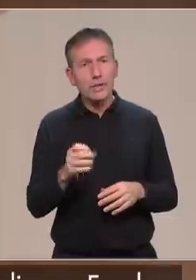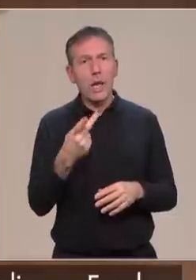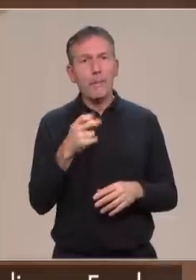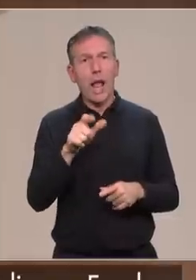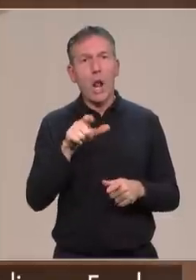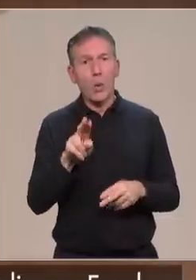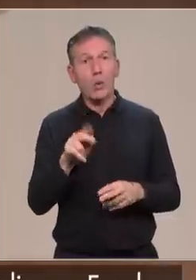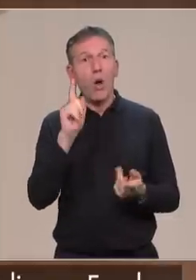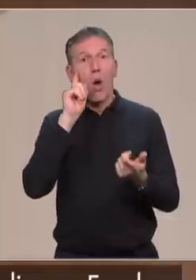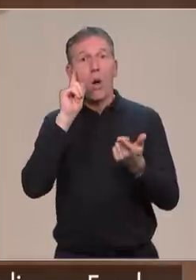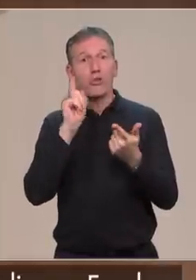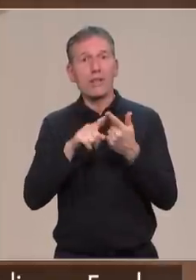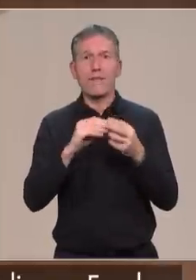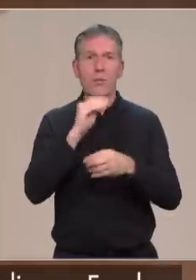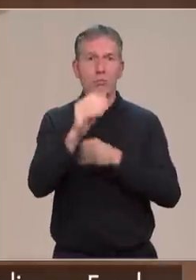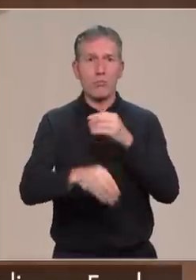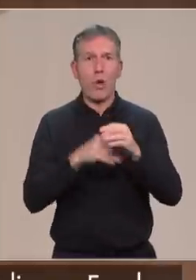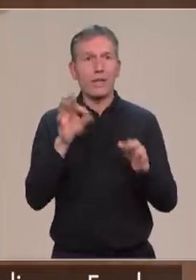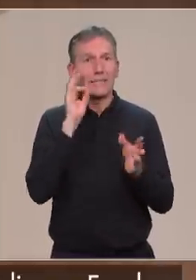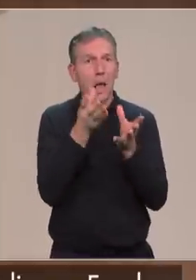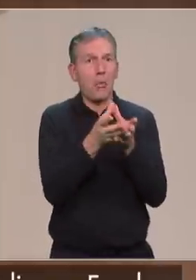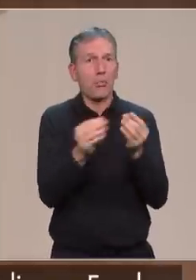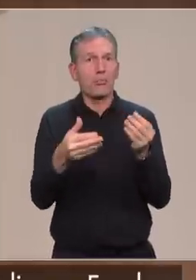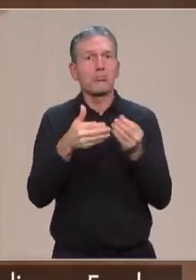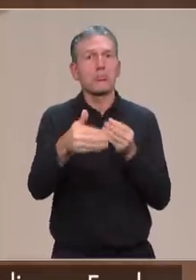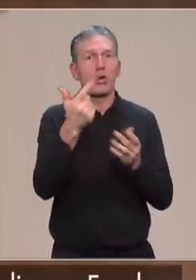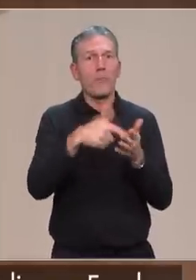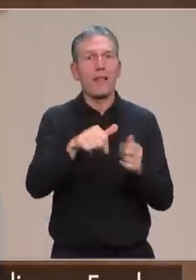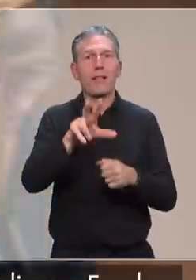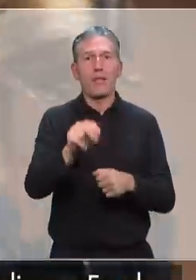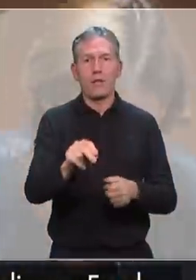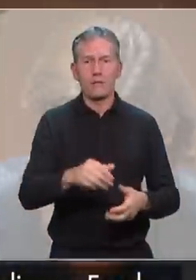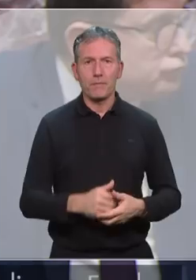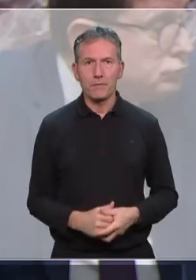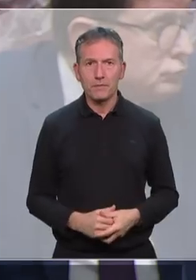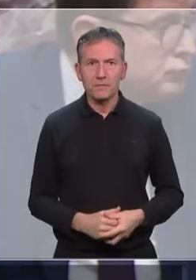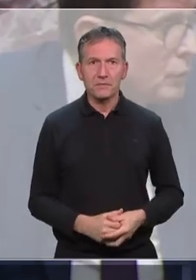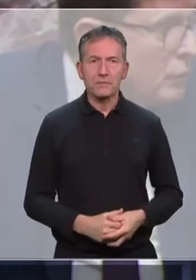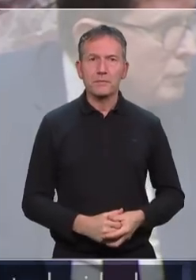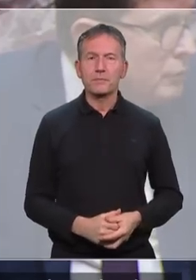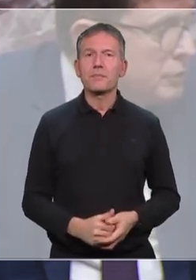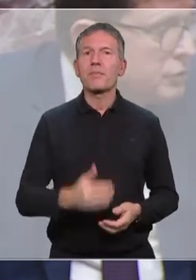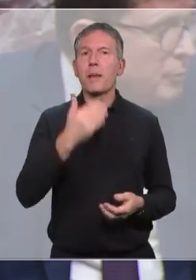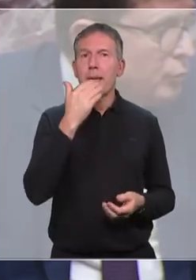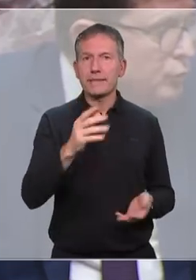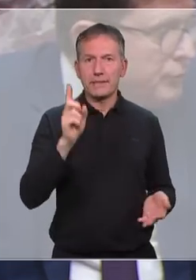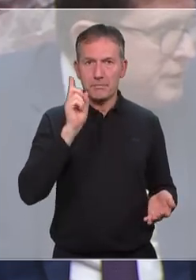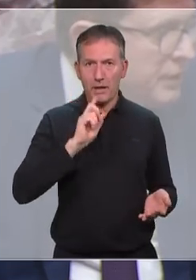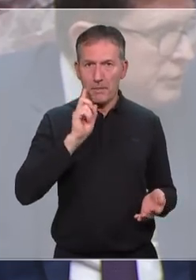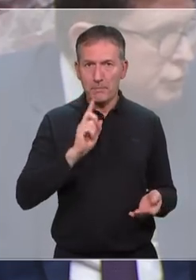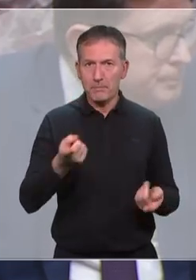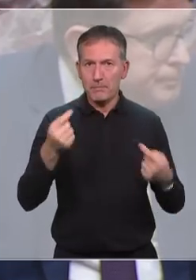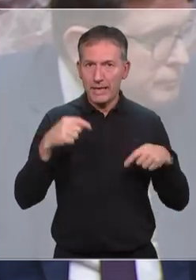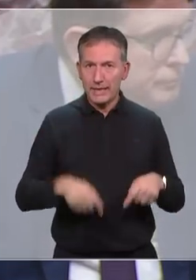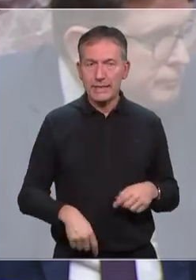réaffirmer l'objectif d'un monde sans sida à horizon 2030. Je vous remercie, Madame la Ministre.